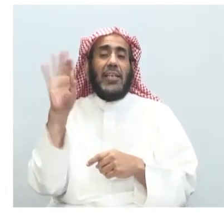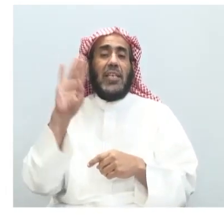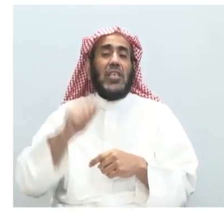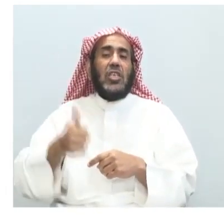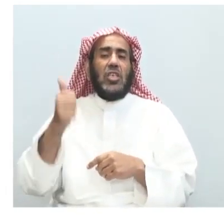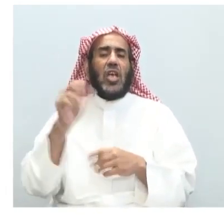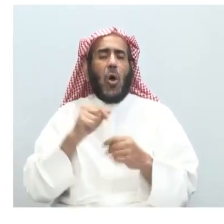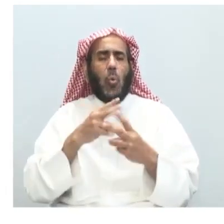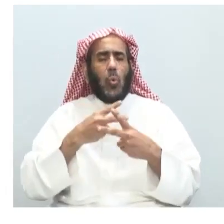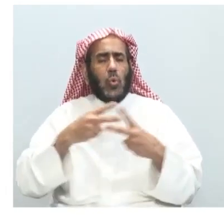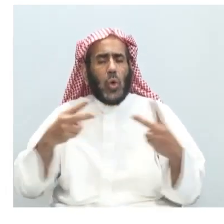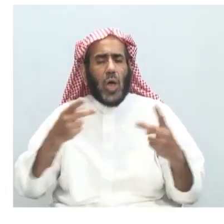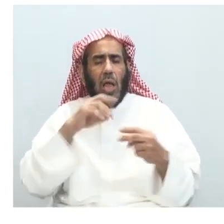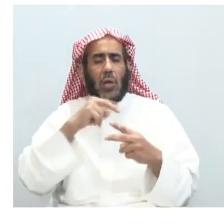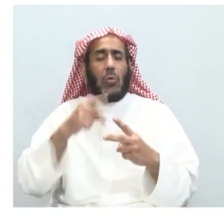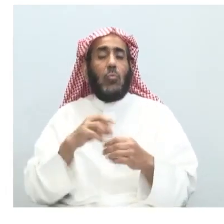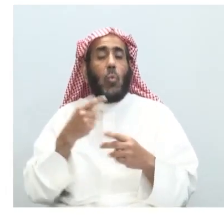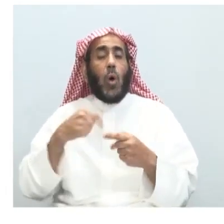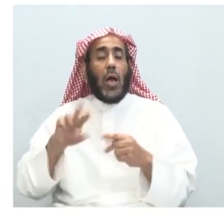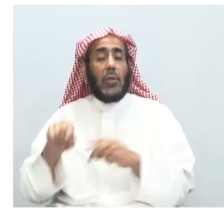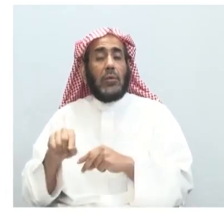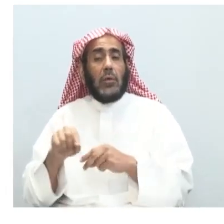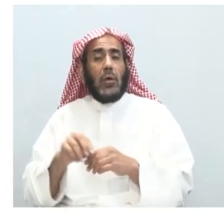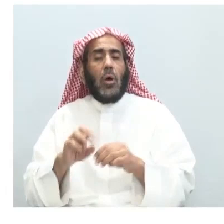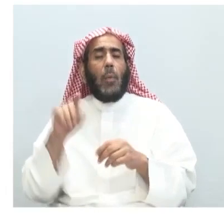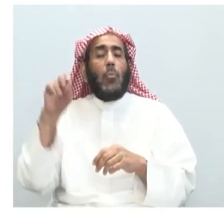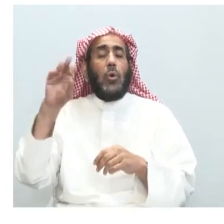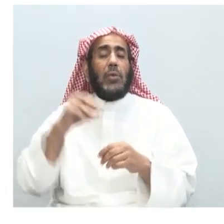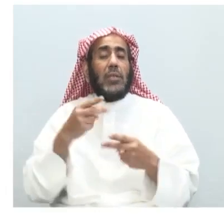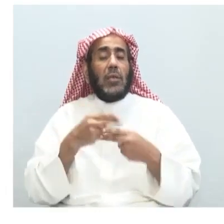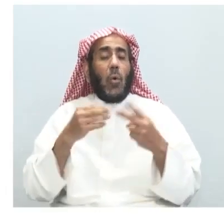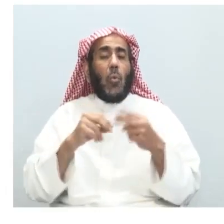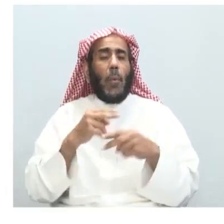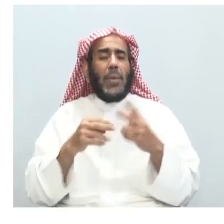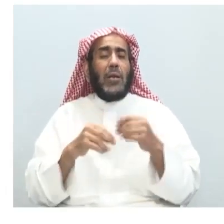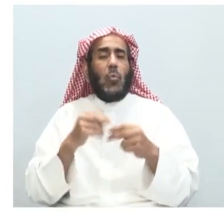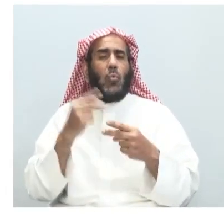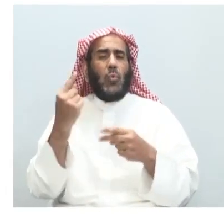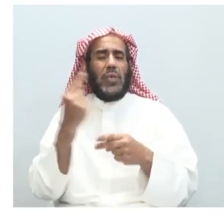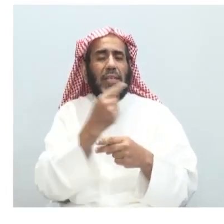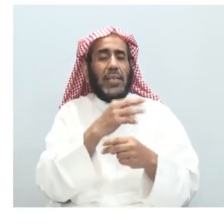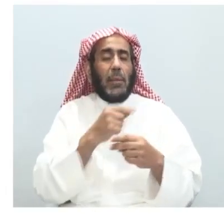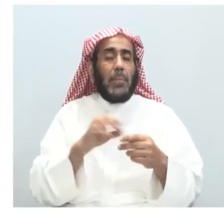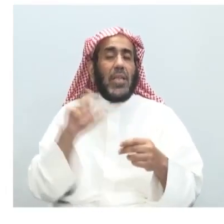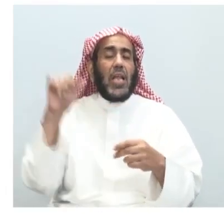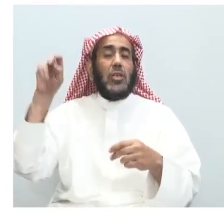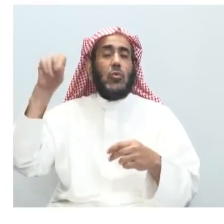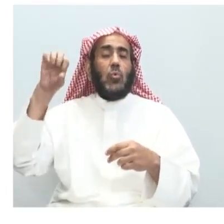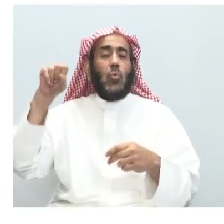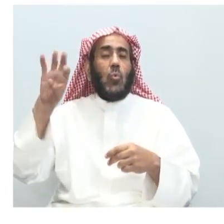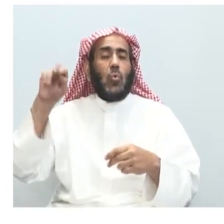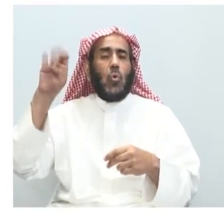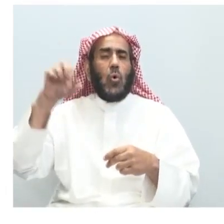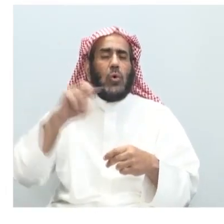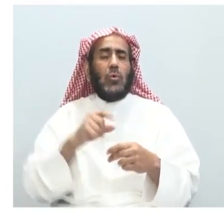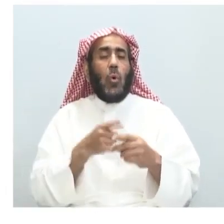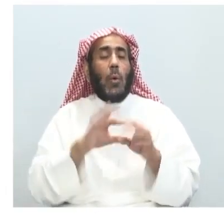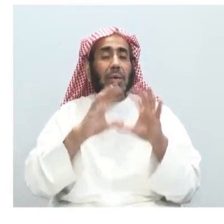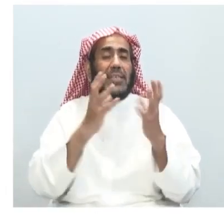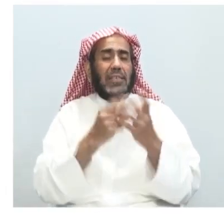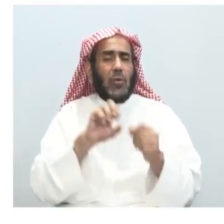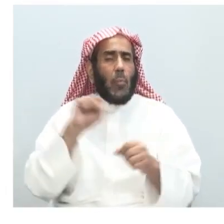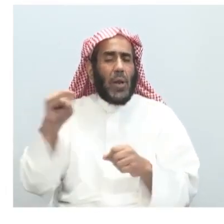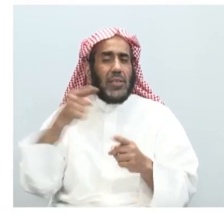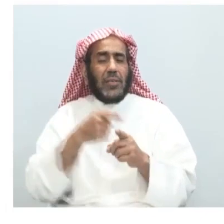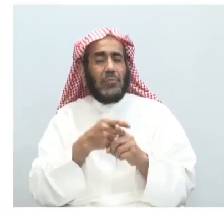هو سكر عديده التسكر هو ايضا بوليمار يتكون من وحدات من الجلوكوز وهو من صفاتها